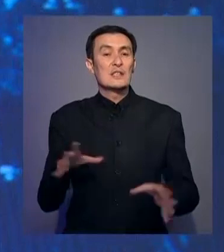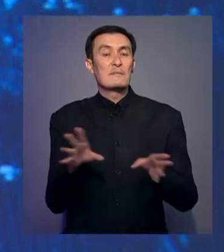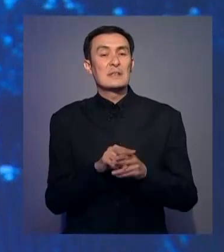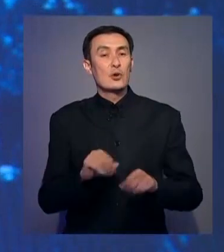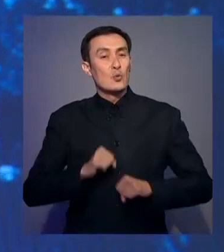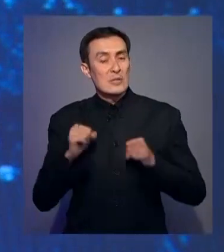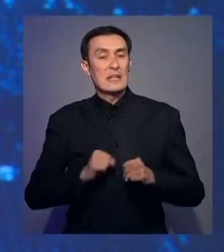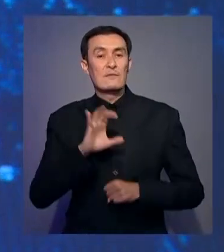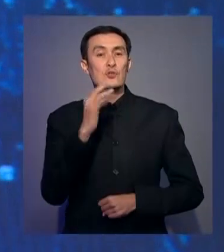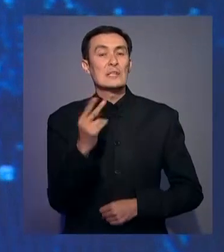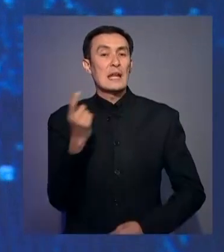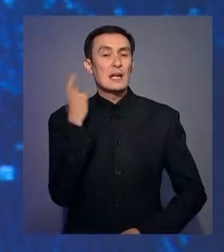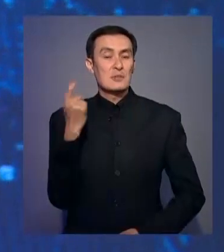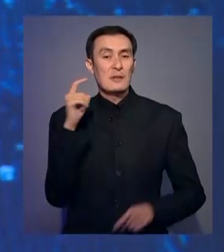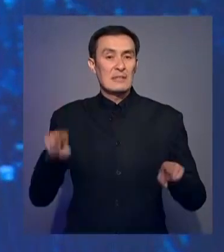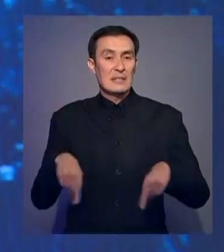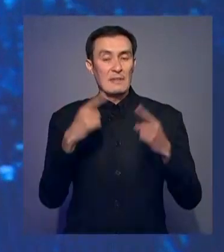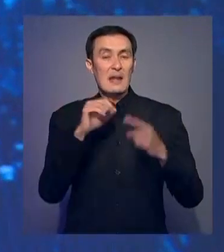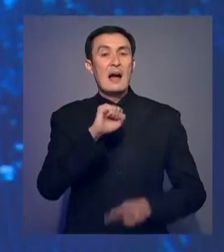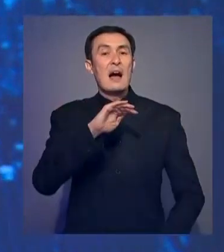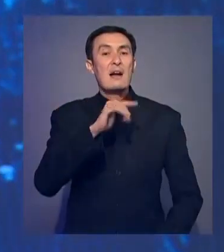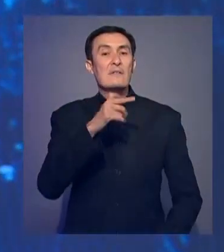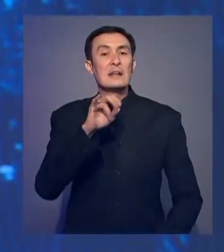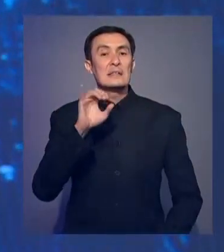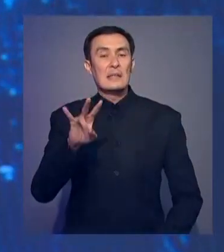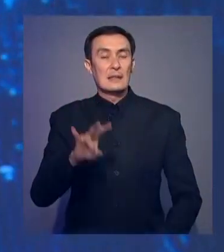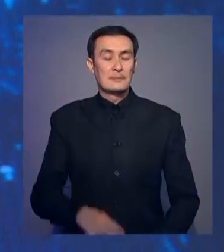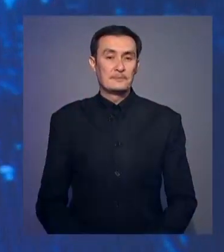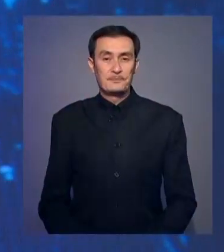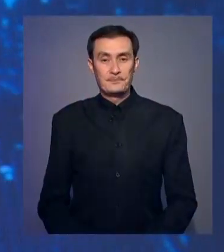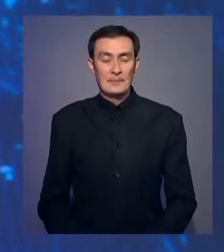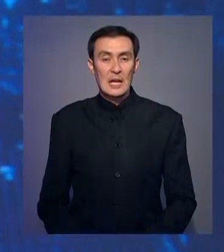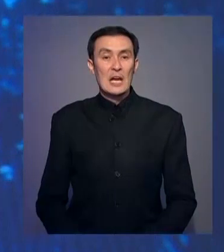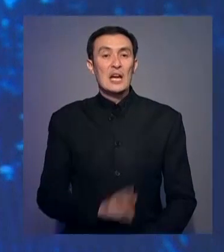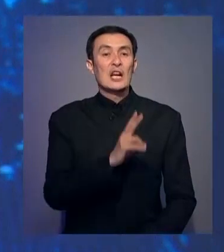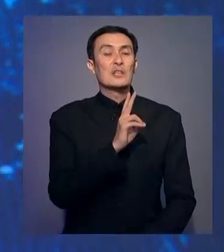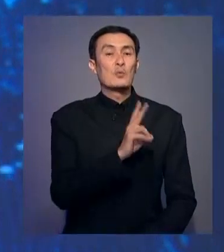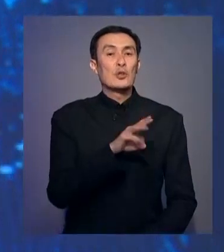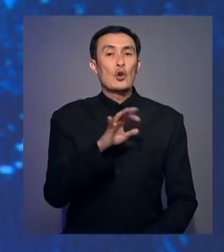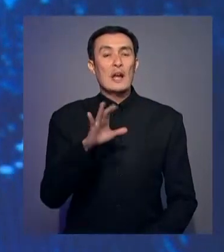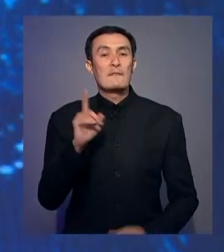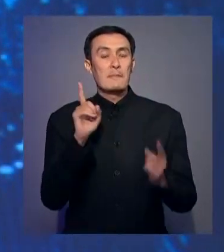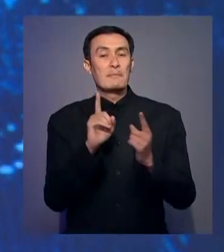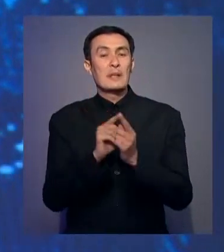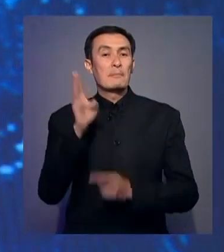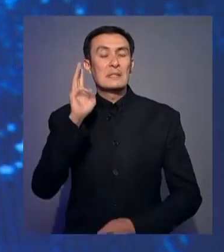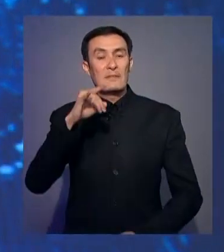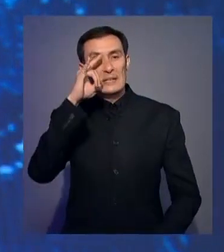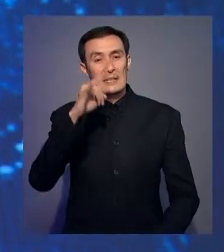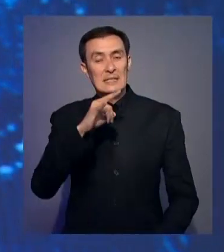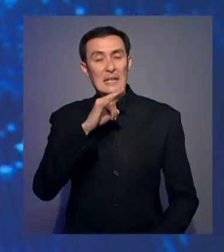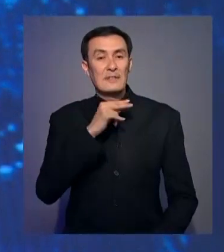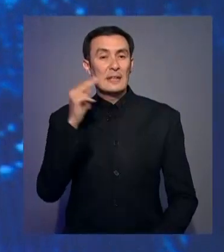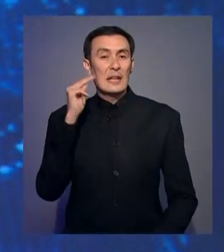совместных усилий в социально-экономическом восстановлении Афганистана. Касым-Жомарт Токаев принял посла Казахстана в Китае